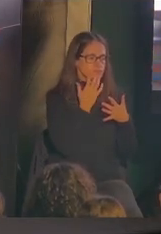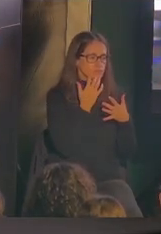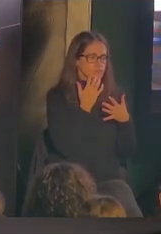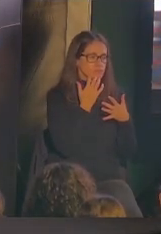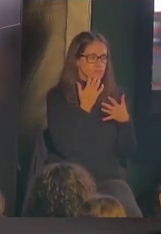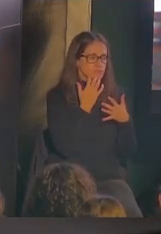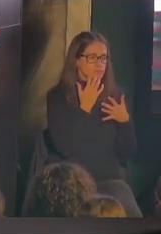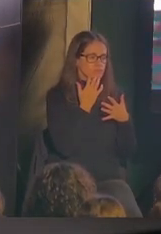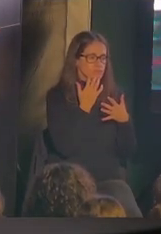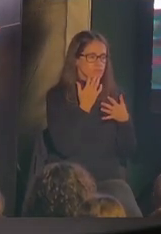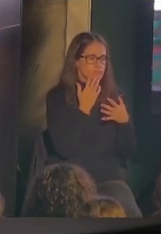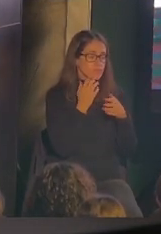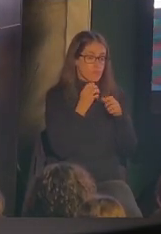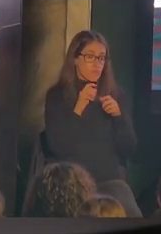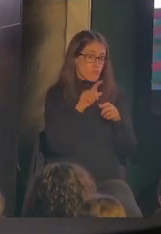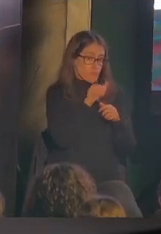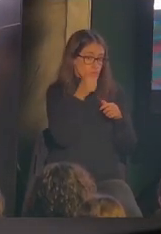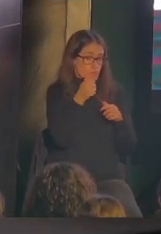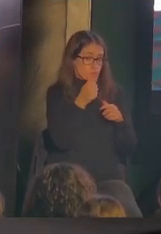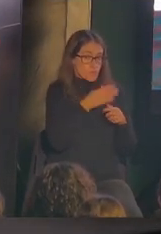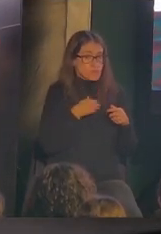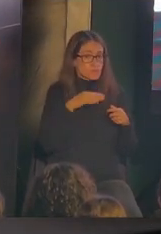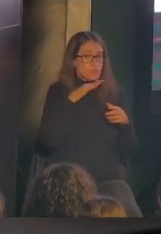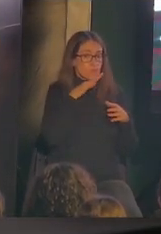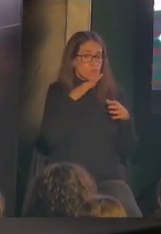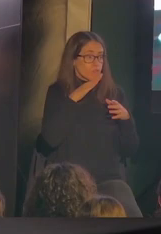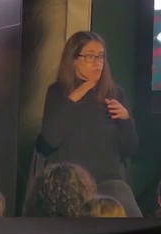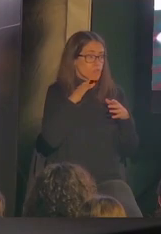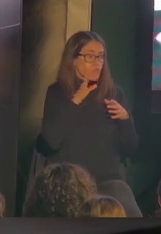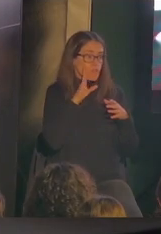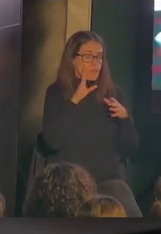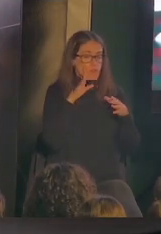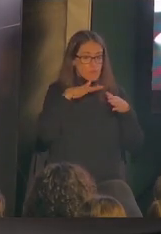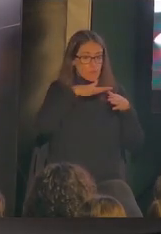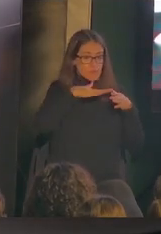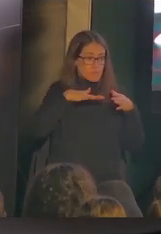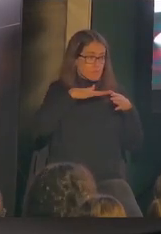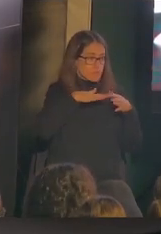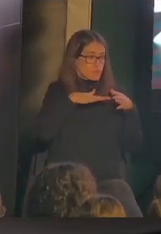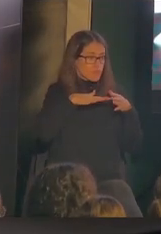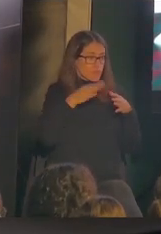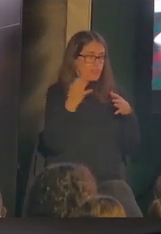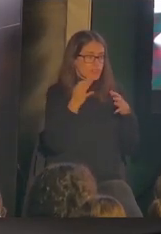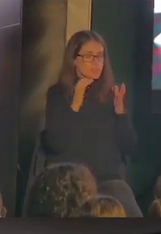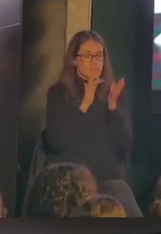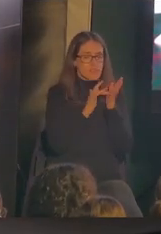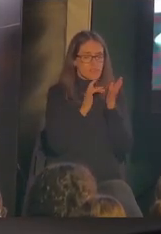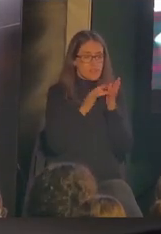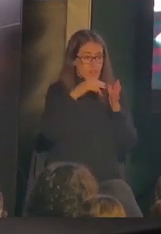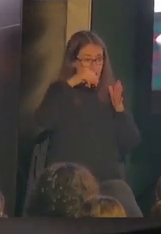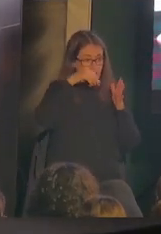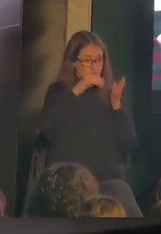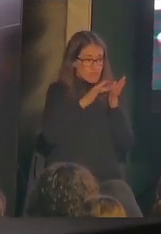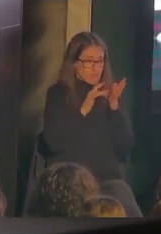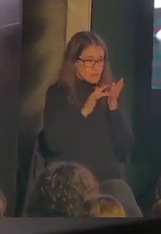és la base, vale, que us he comentat, que al final aquí hi ha farina d'arròs, proteïnes